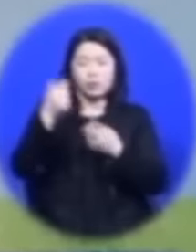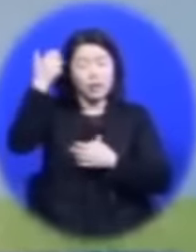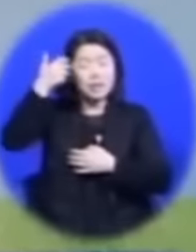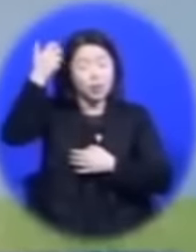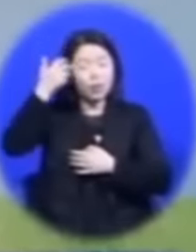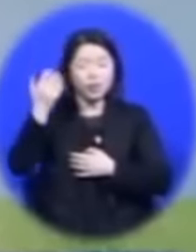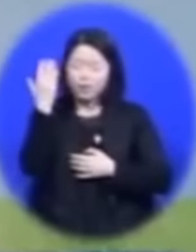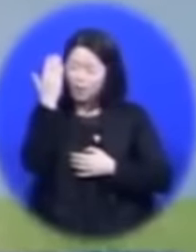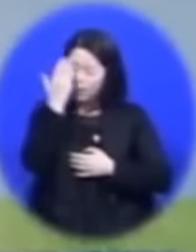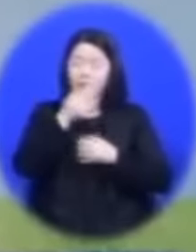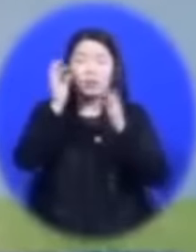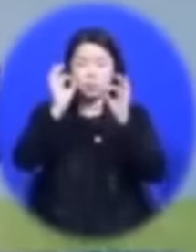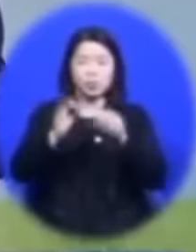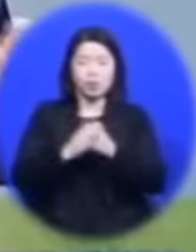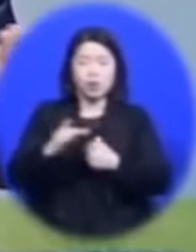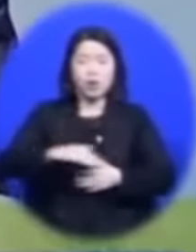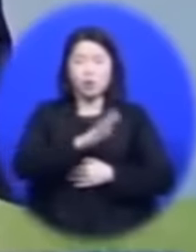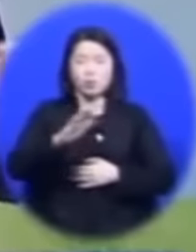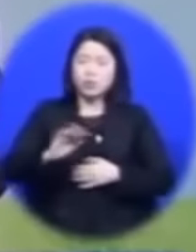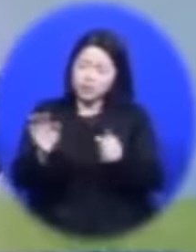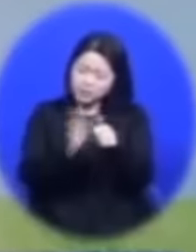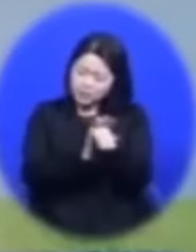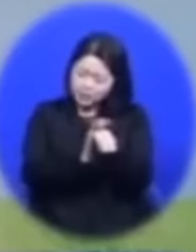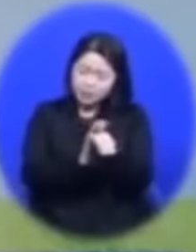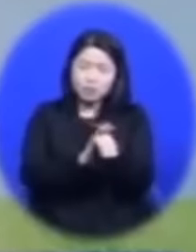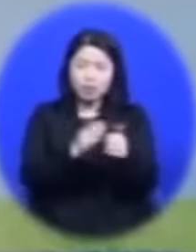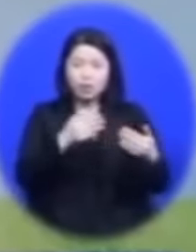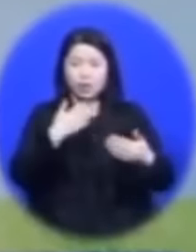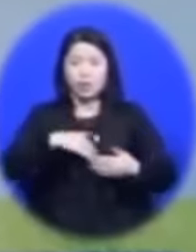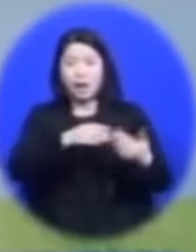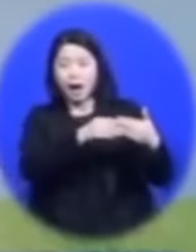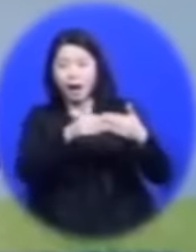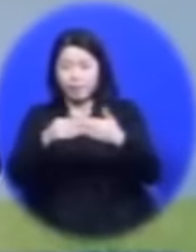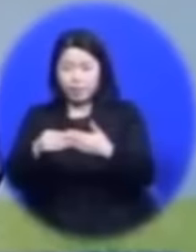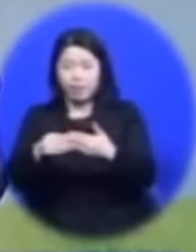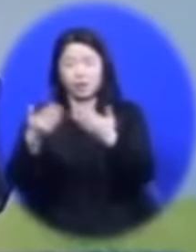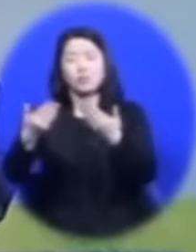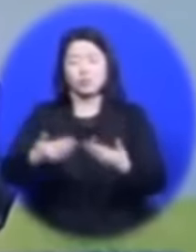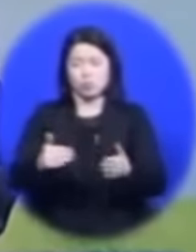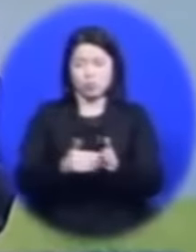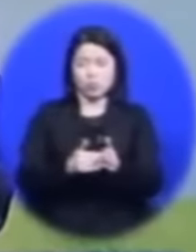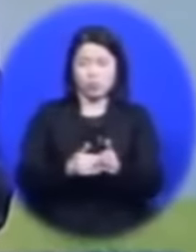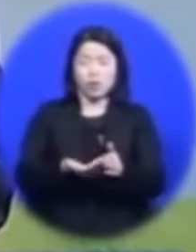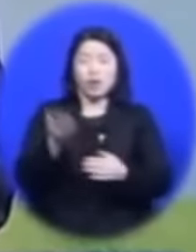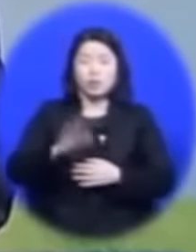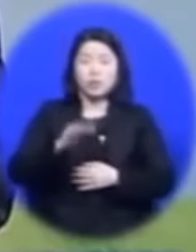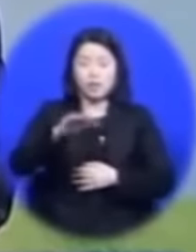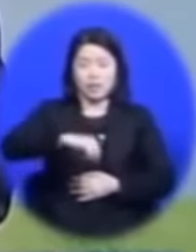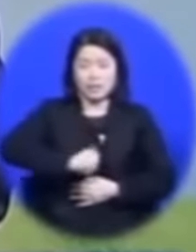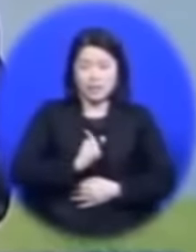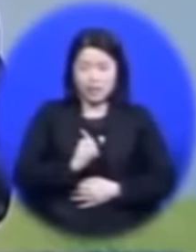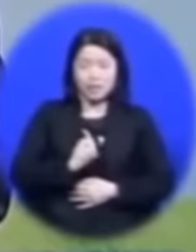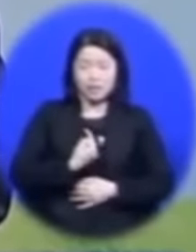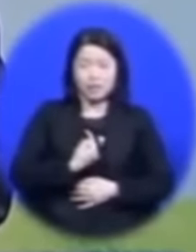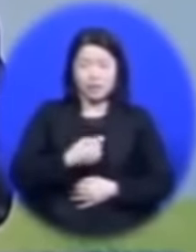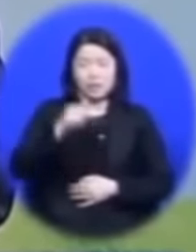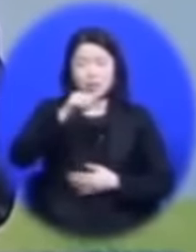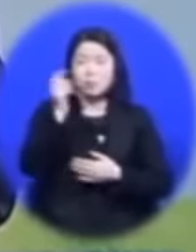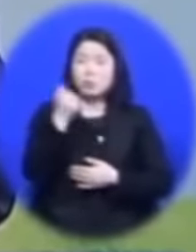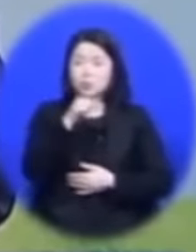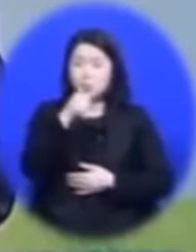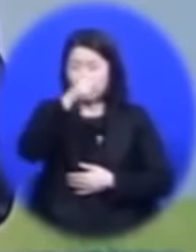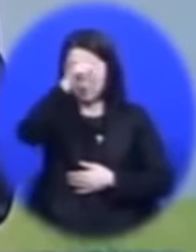보이는지 우리를 아주 친절하게 안내해 주셨습니다. 근데 당신이 소개를 하시기를 장로,